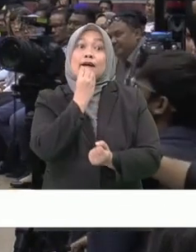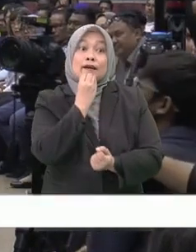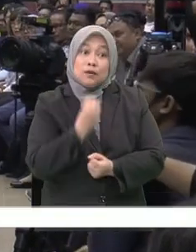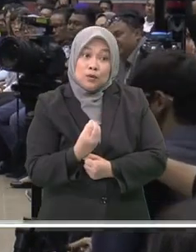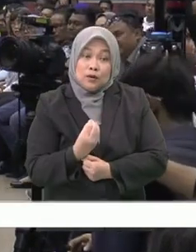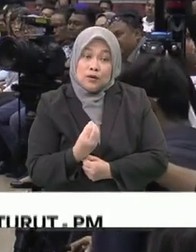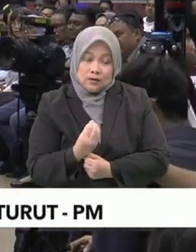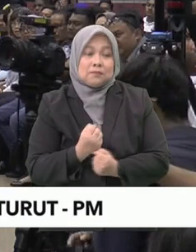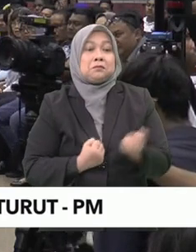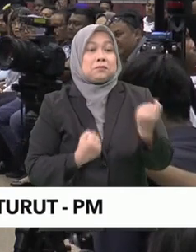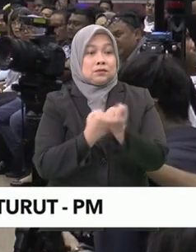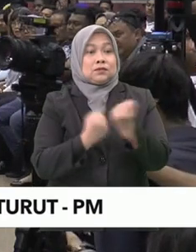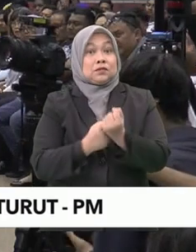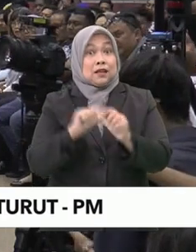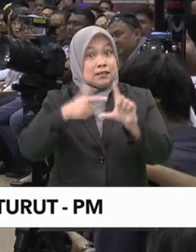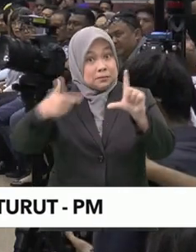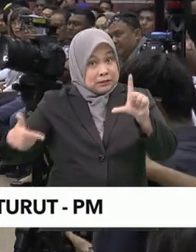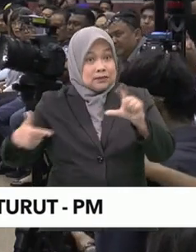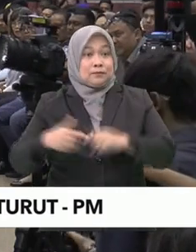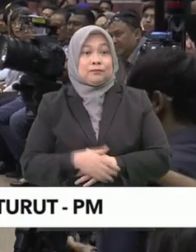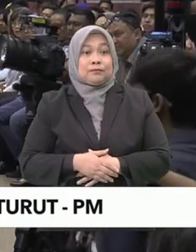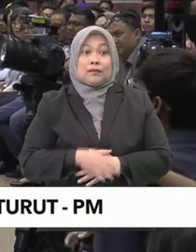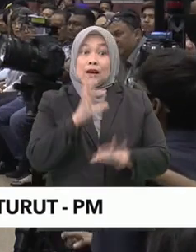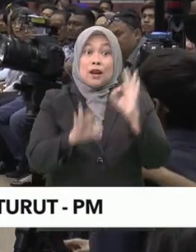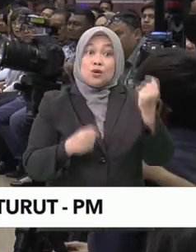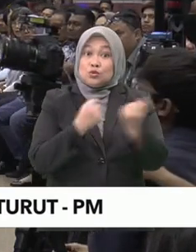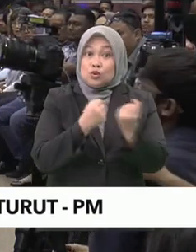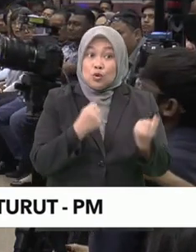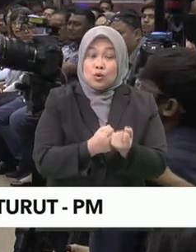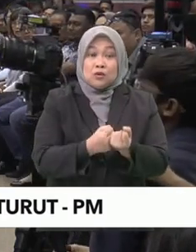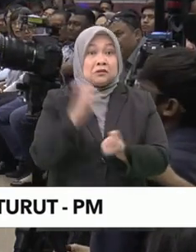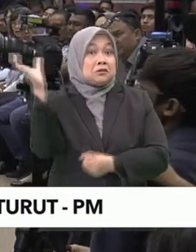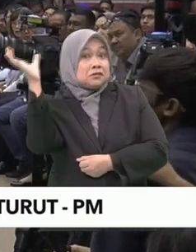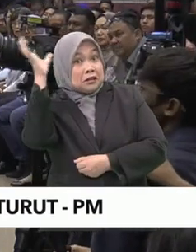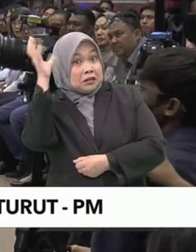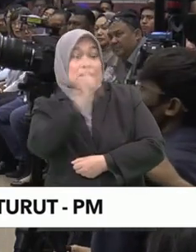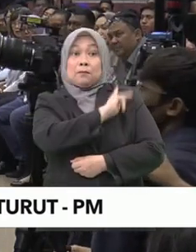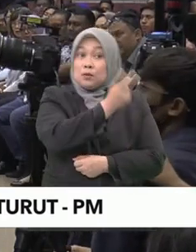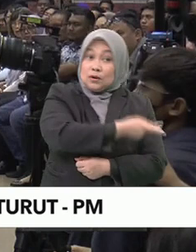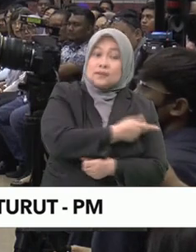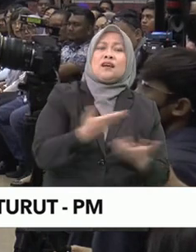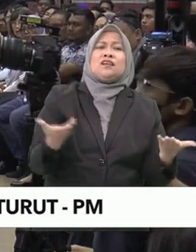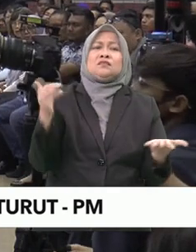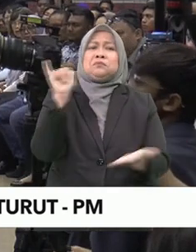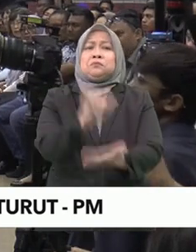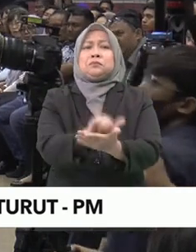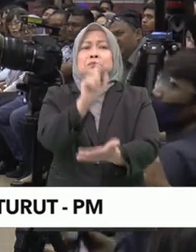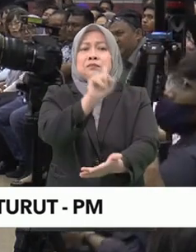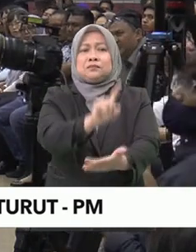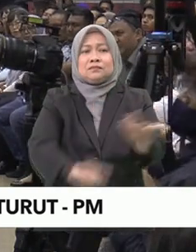akan sokong LGBT. Dia sokong Anwar, China akan berkuasa. Ini